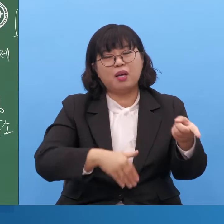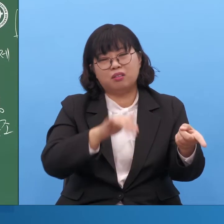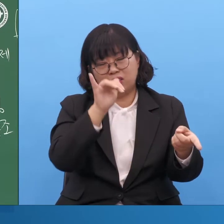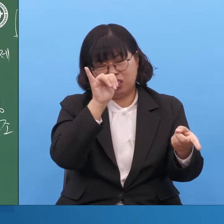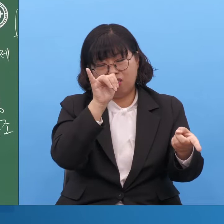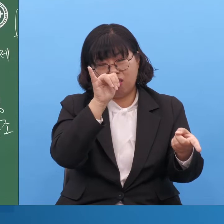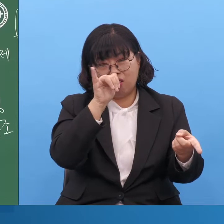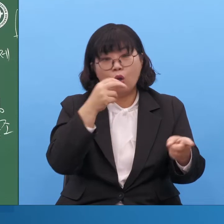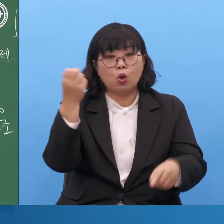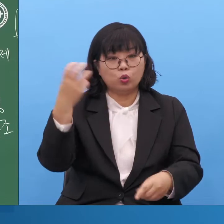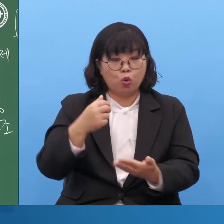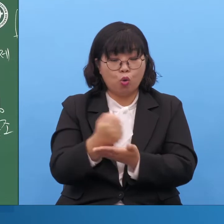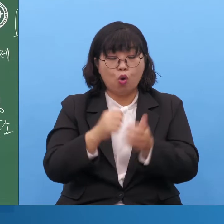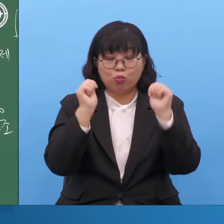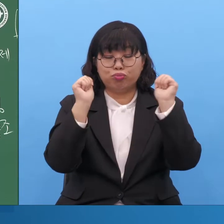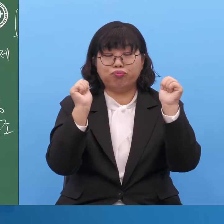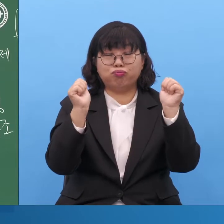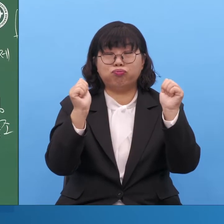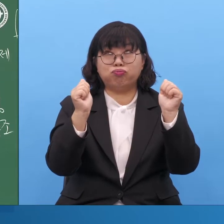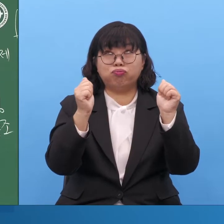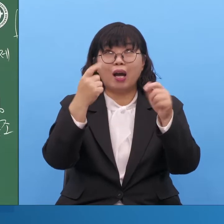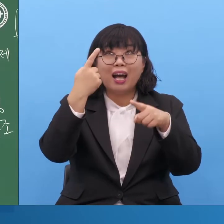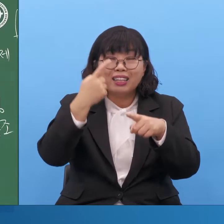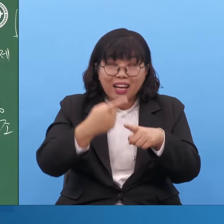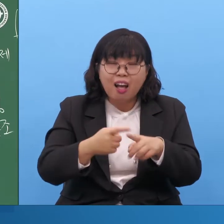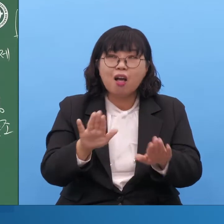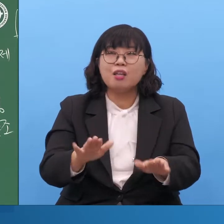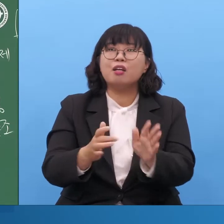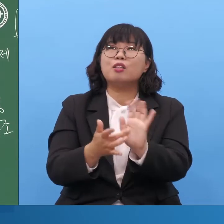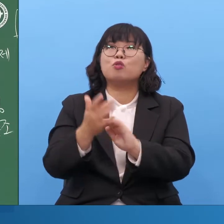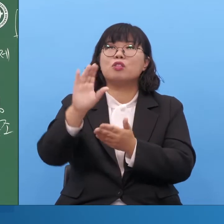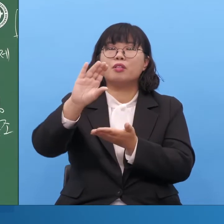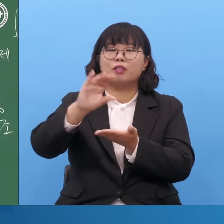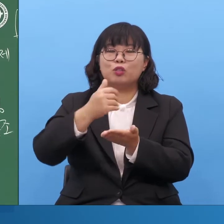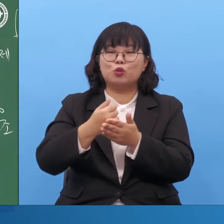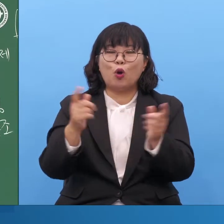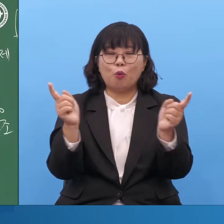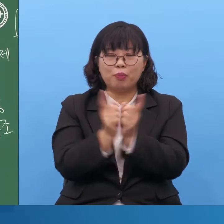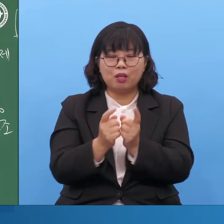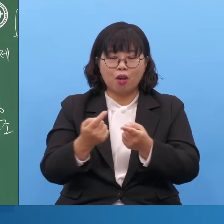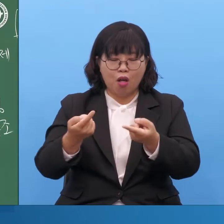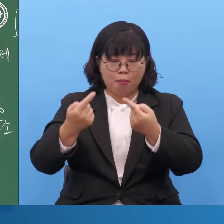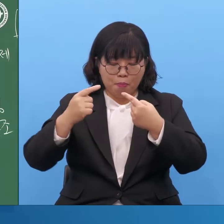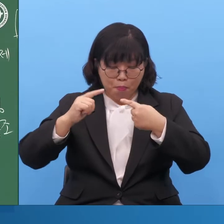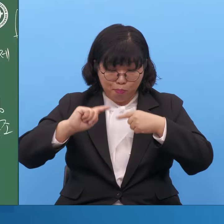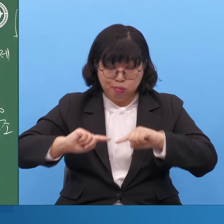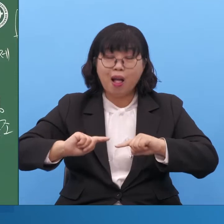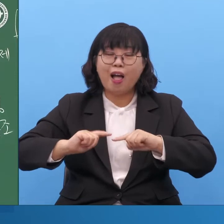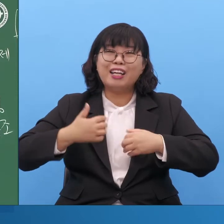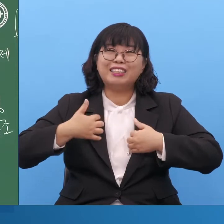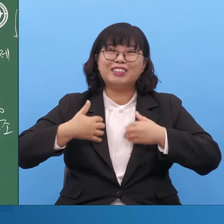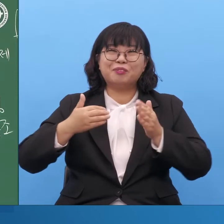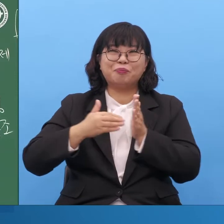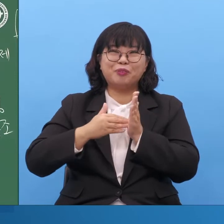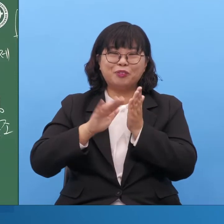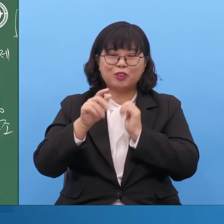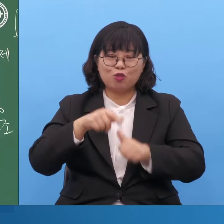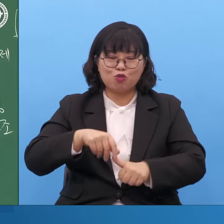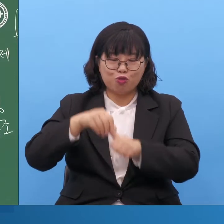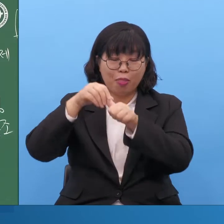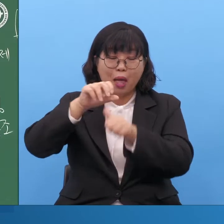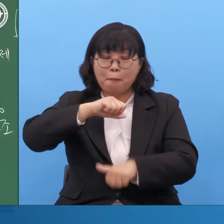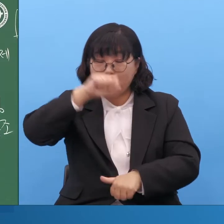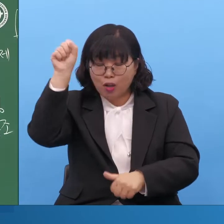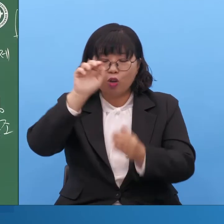없습니까? 교회 상처 있습니다. Then what about people who go to church? Do they not have any? They've 그 got 상 church 바꿔줘야 scars. 돼요. We need to change this. 꼭 기억해야 됩니다. And so you must